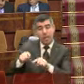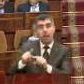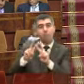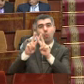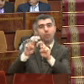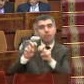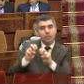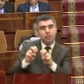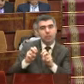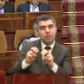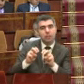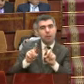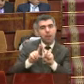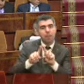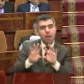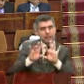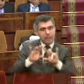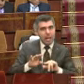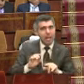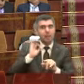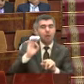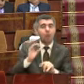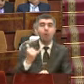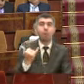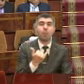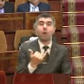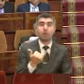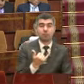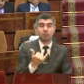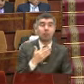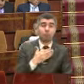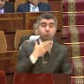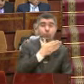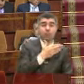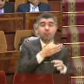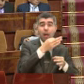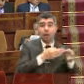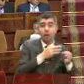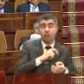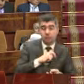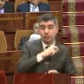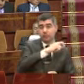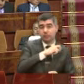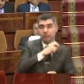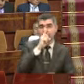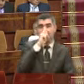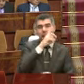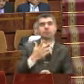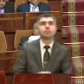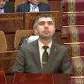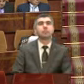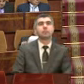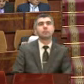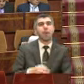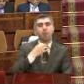يمكن نكتفيو به، لأن توا كاين في القانون كذلك عوض أن ندفعوا ذاك الأجير يمشي يطلع المحكمة ويطلع به باش يجيب ذاك المحضر. مساله اخرى هو ان كاين واحد مجموعه